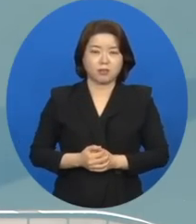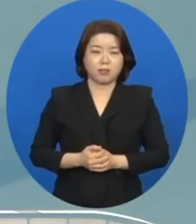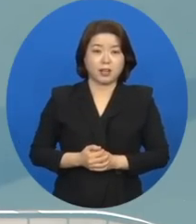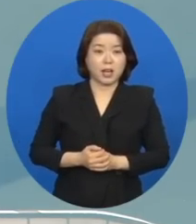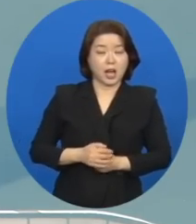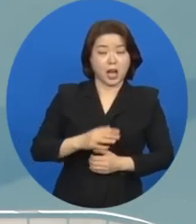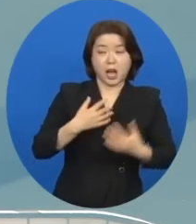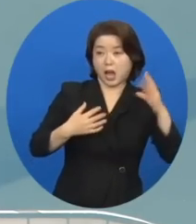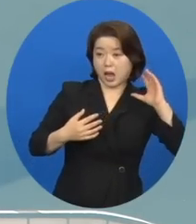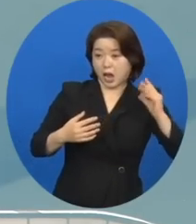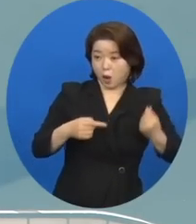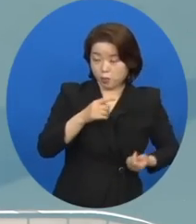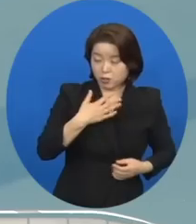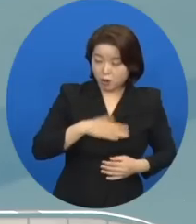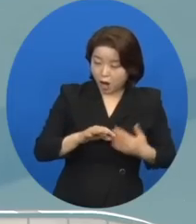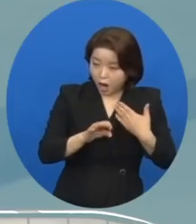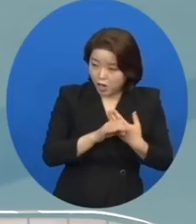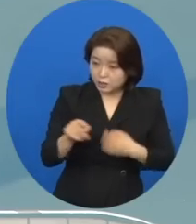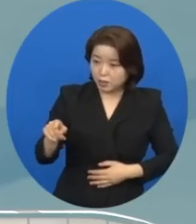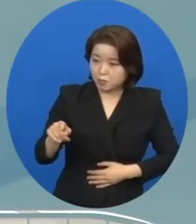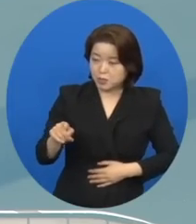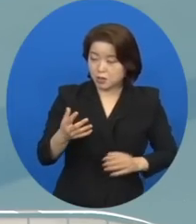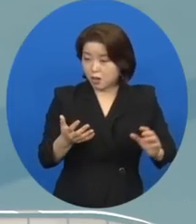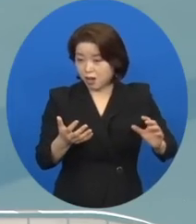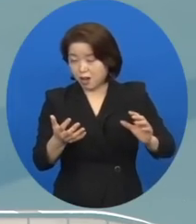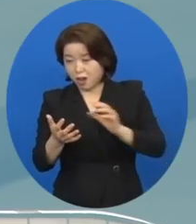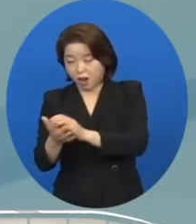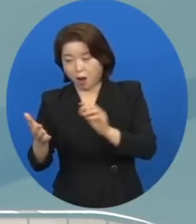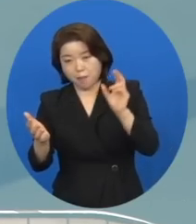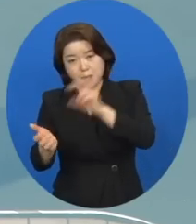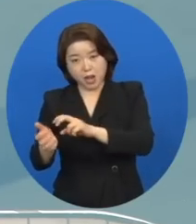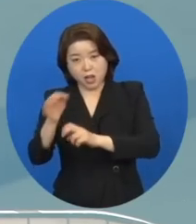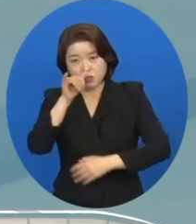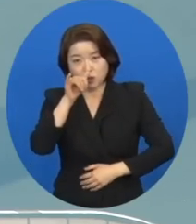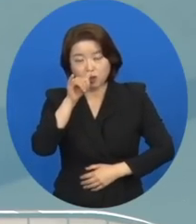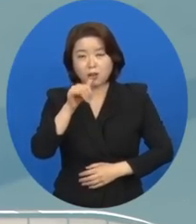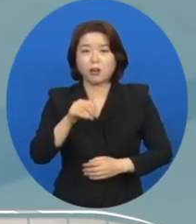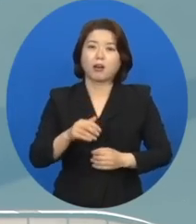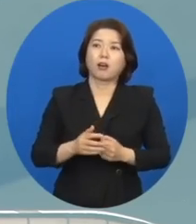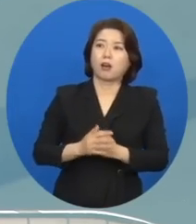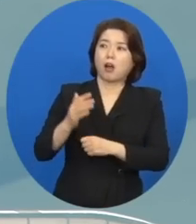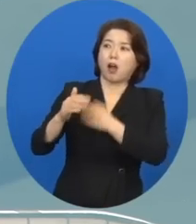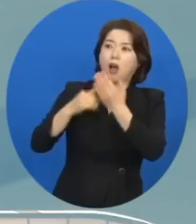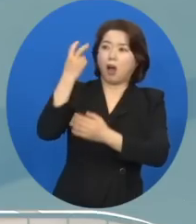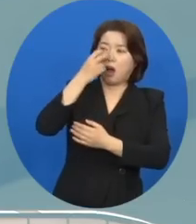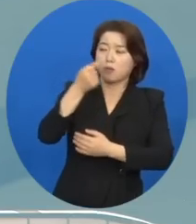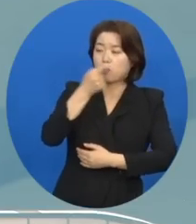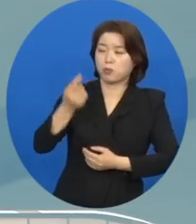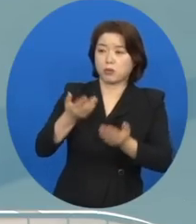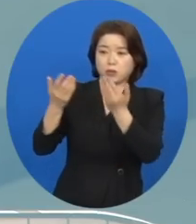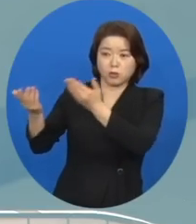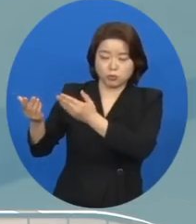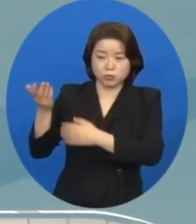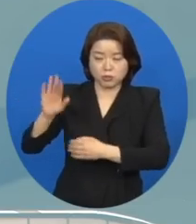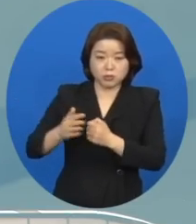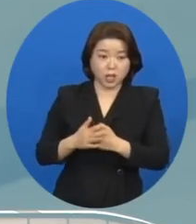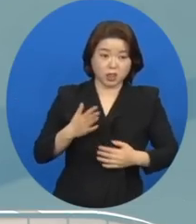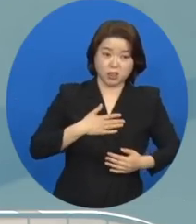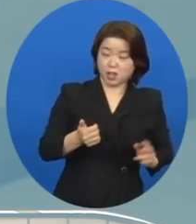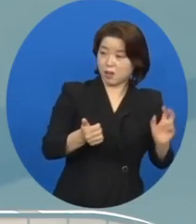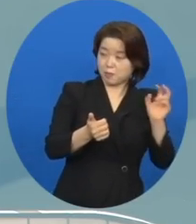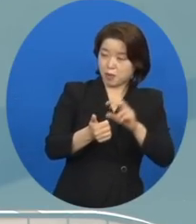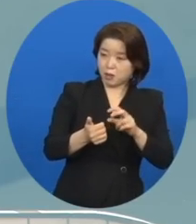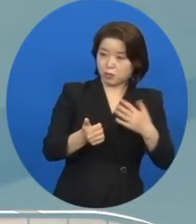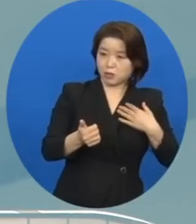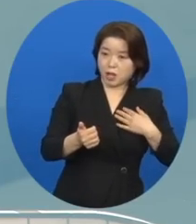반역했겠습니까? 하나님이 그 왕위를 보장을 해주시는데 내가 반역하면 내가 죽겠지? 압살람은